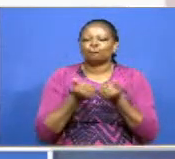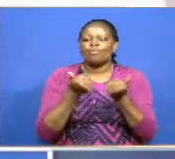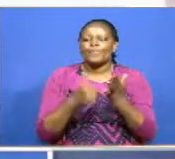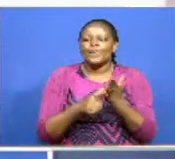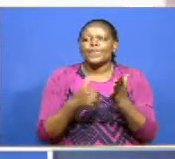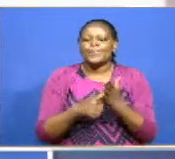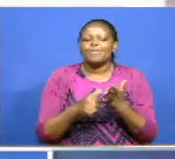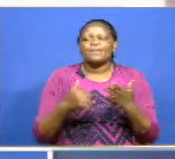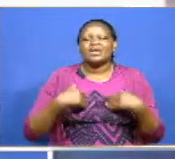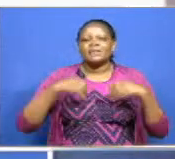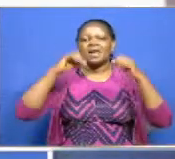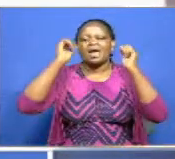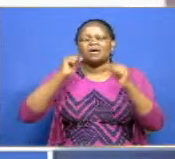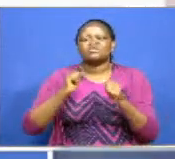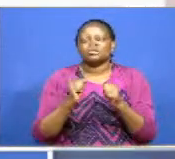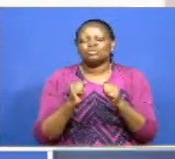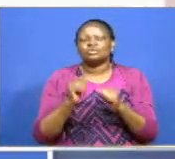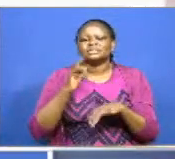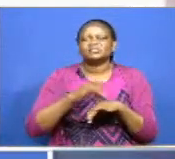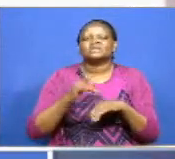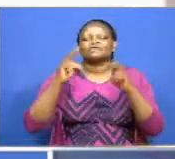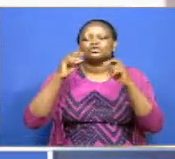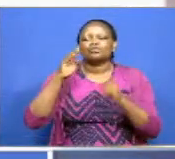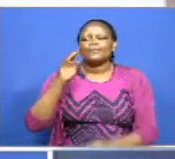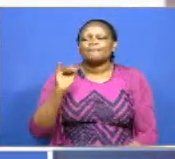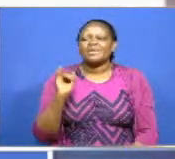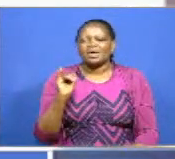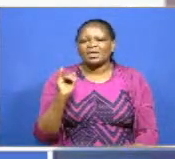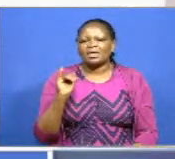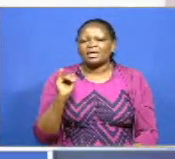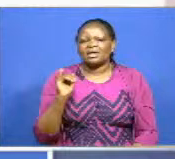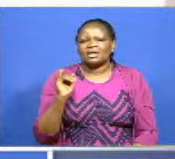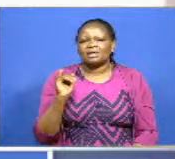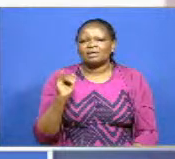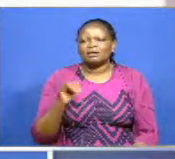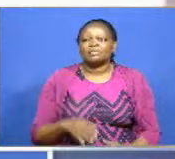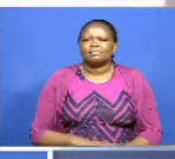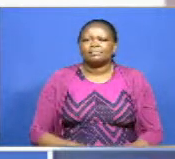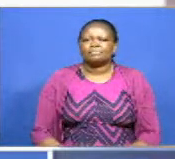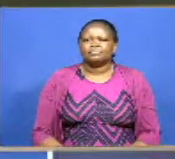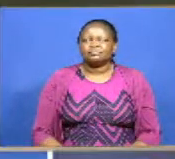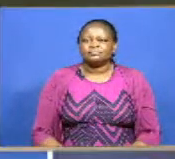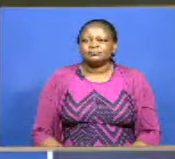BBI. Nikiripotia Darubini ya Channel 1, naitwa Safin Aching Ouma.